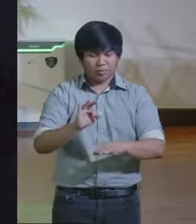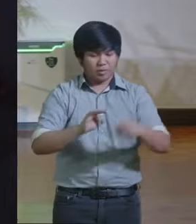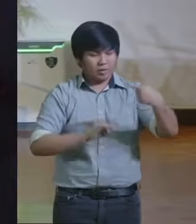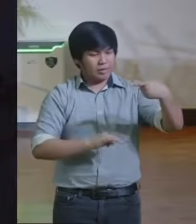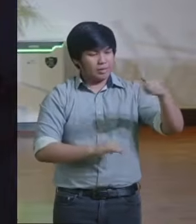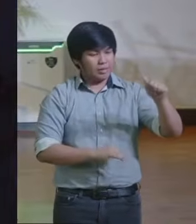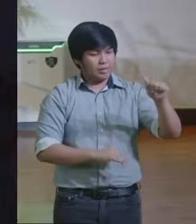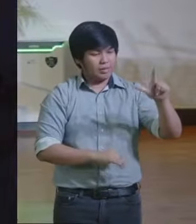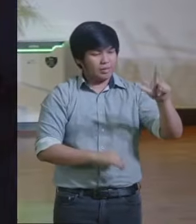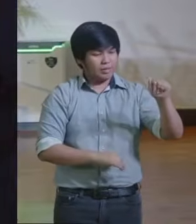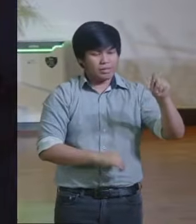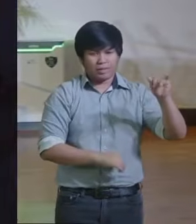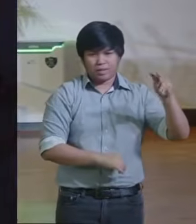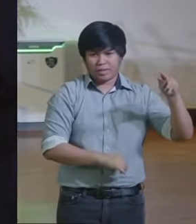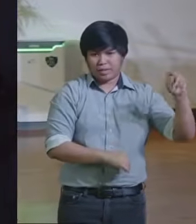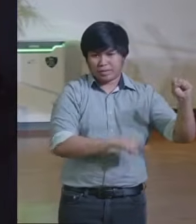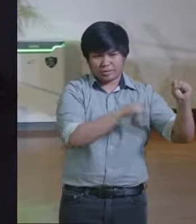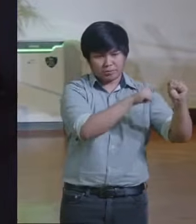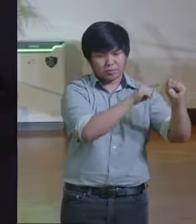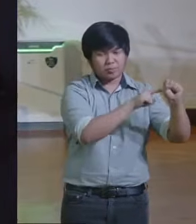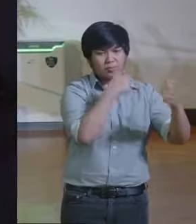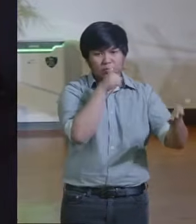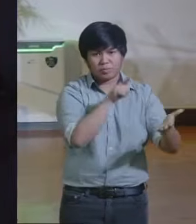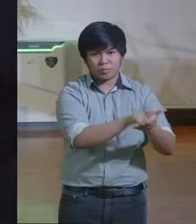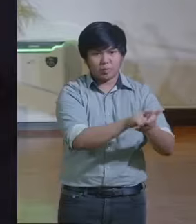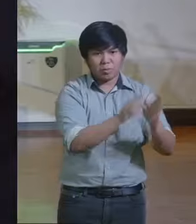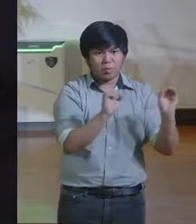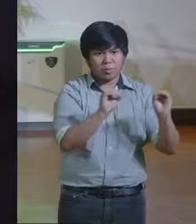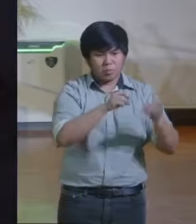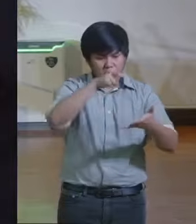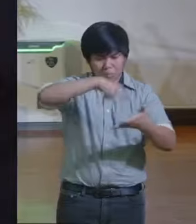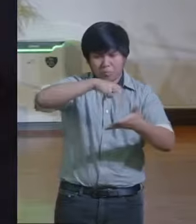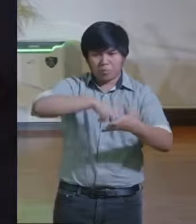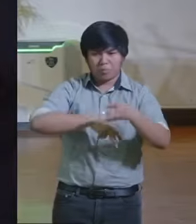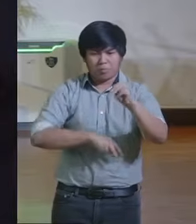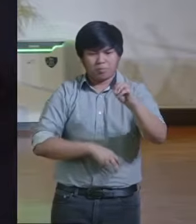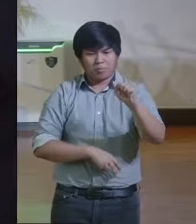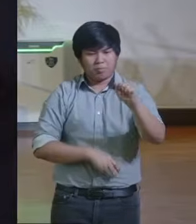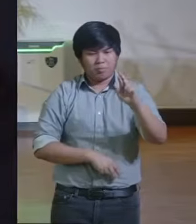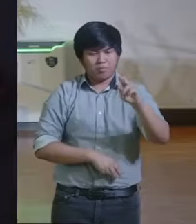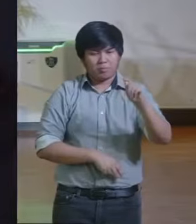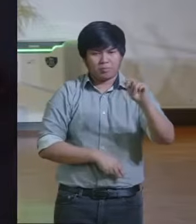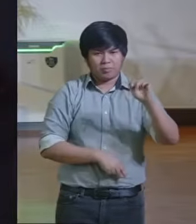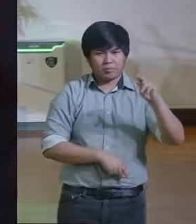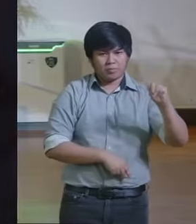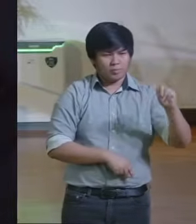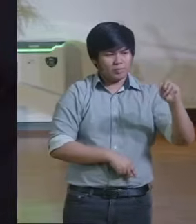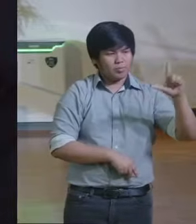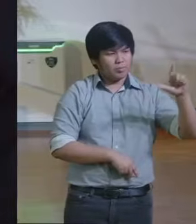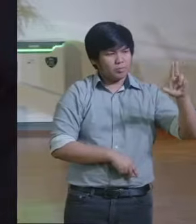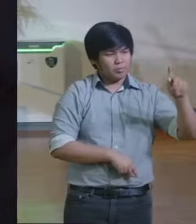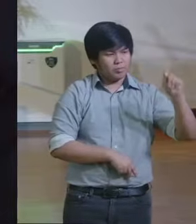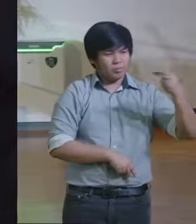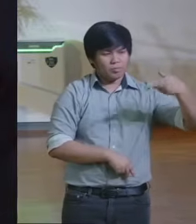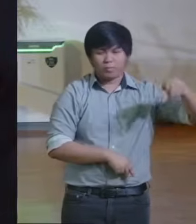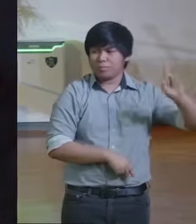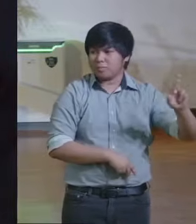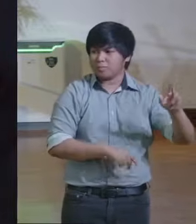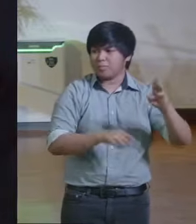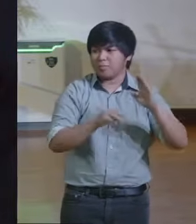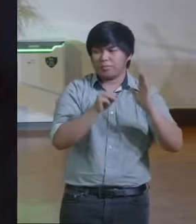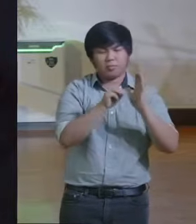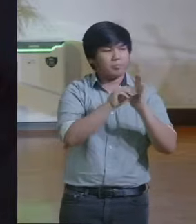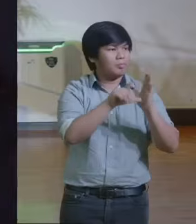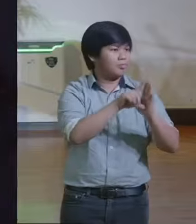na ito sa puso ni Martin Luther. Ang sulat niya mismo, I am